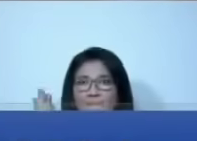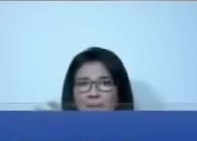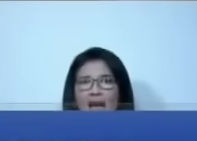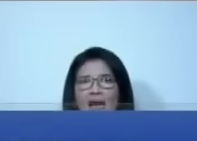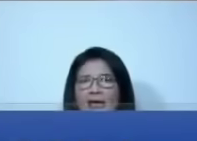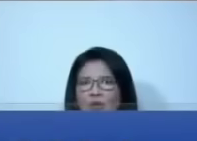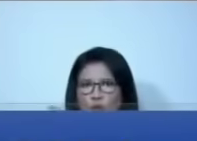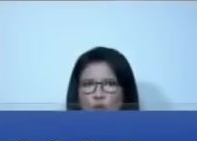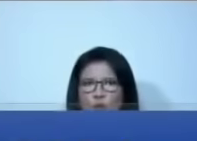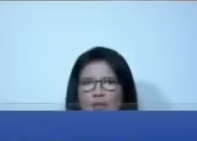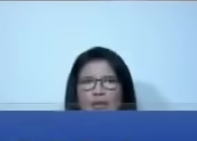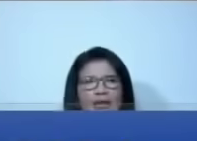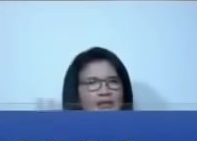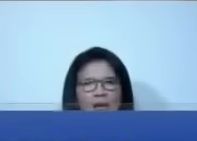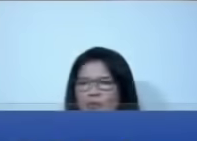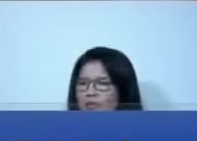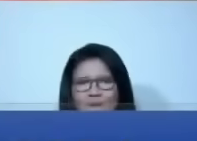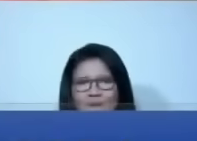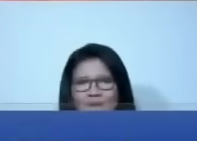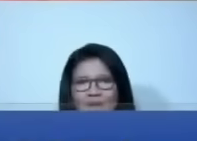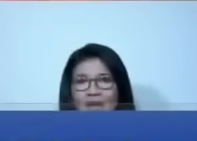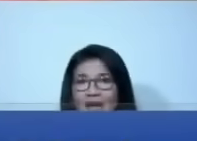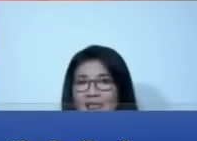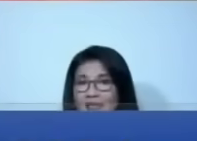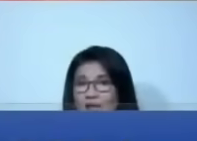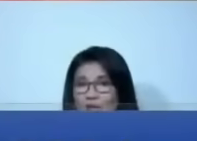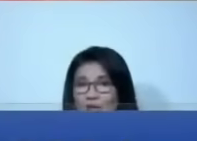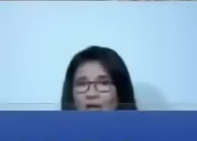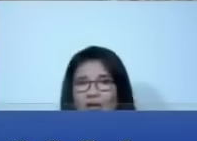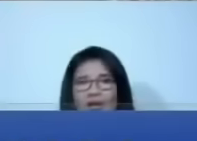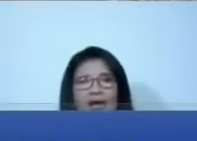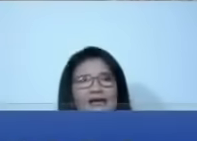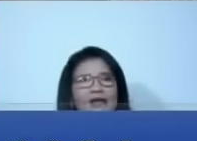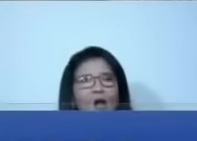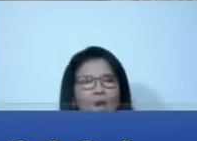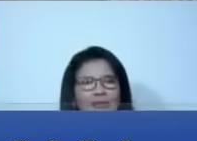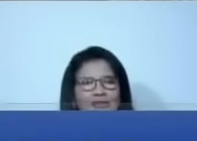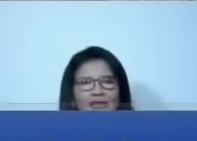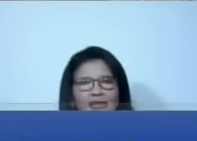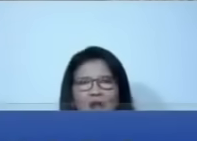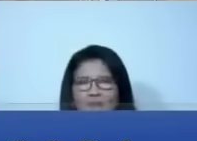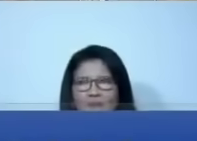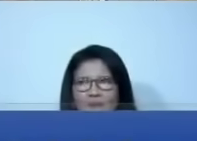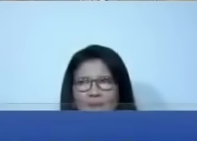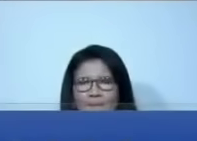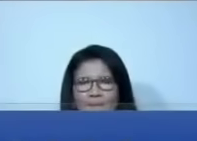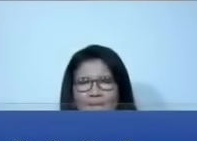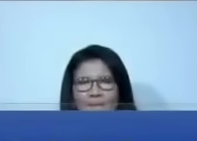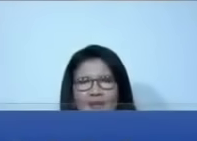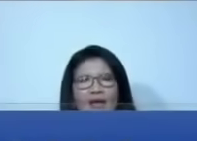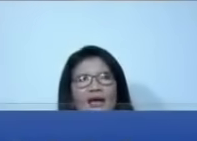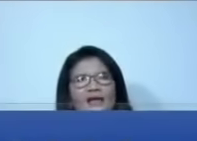undang-undang debat perdana capres sudah digelar debat ini juga bisa jadi menguji kapabilitas pemimpin